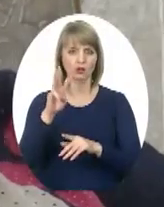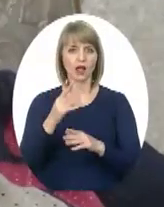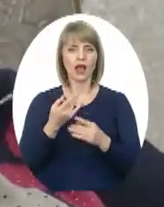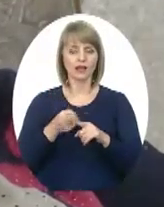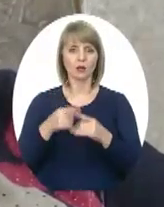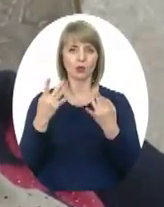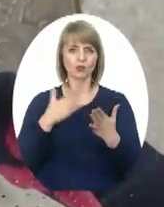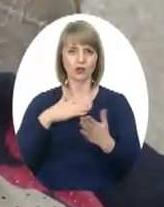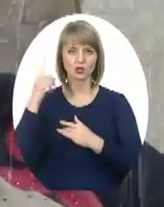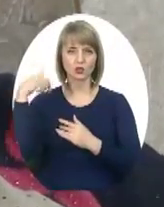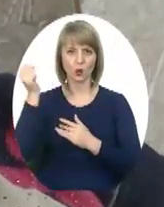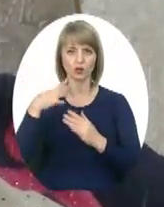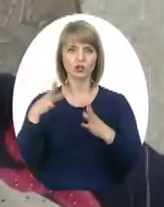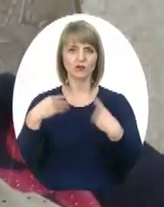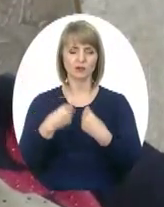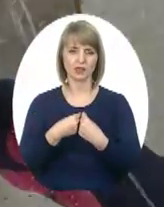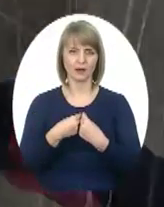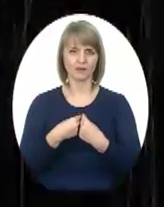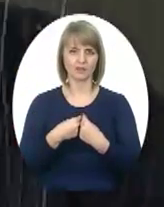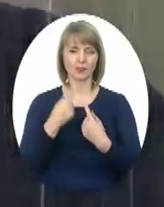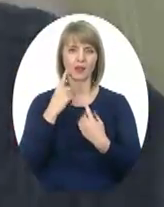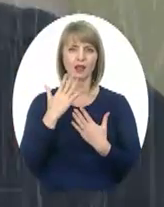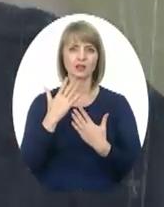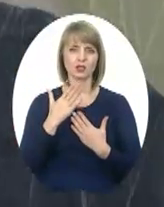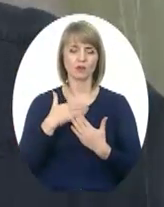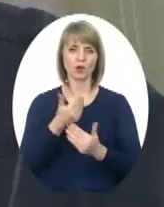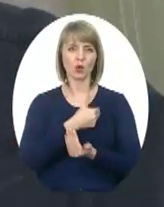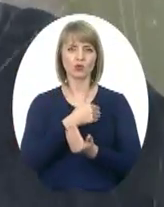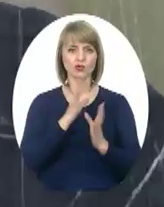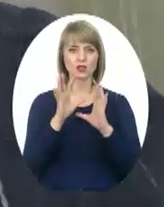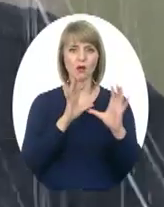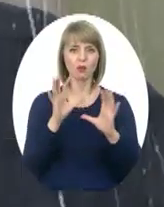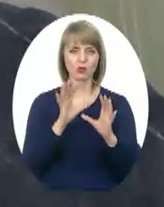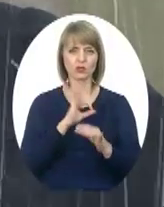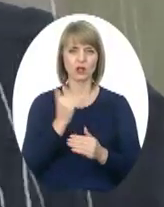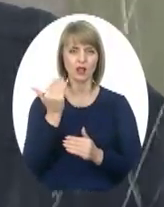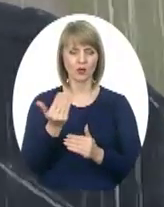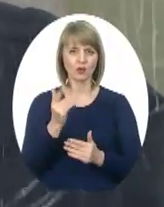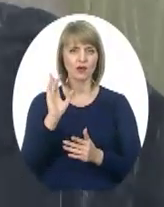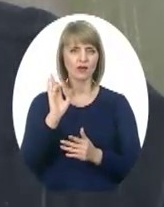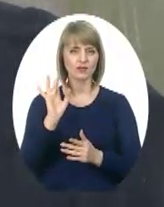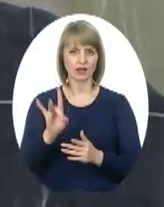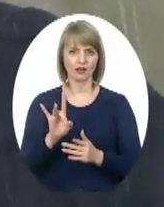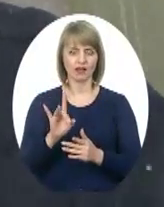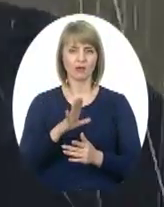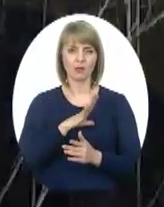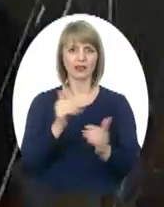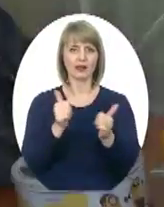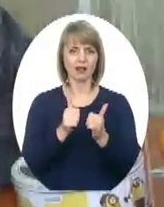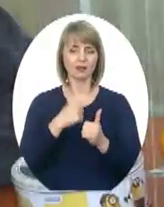модно. Это просто наше солнышко в семье. Конечно. Мне хочется заботиться о нем всегда. Быть